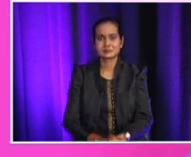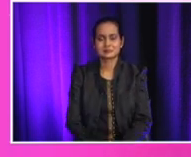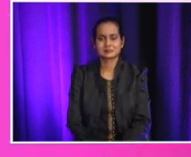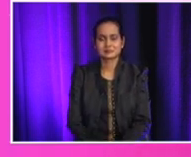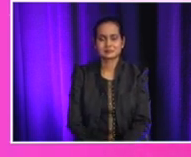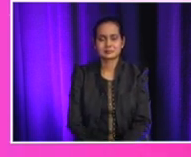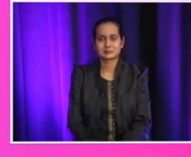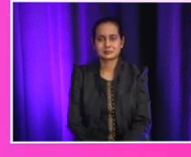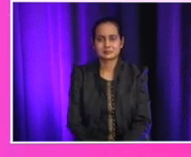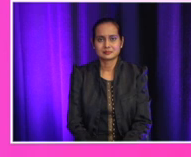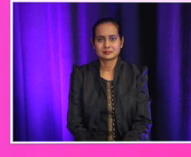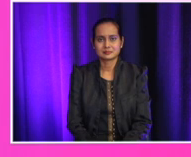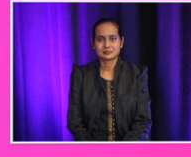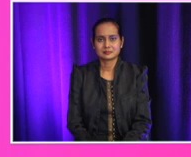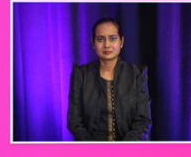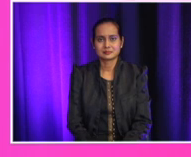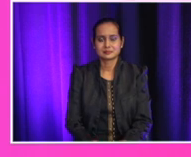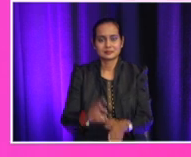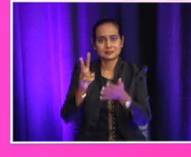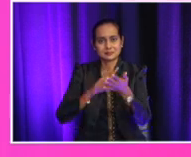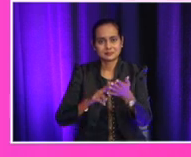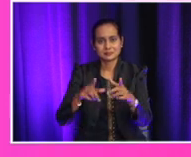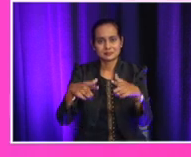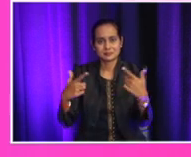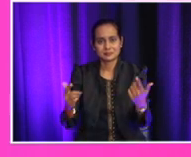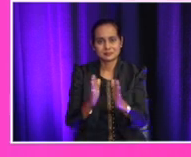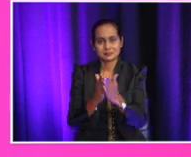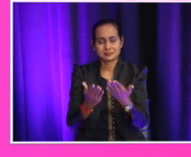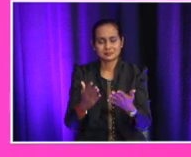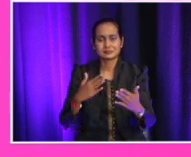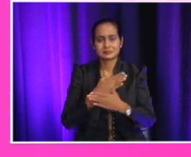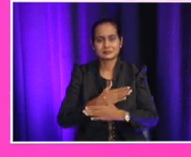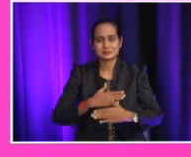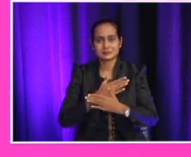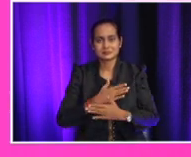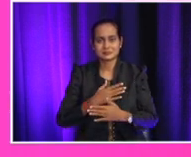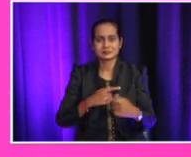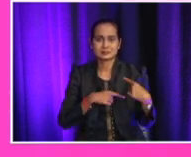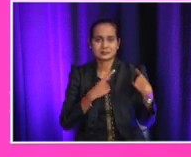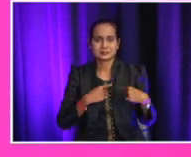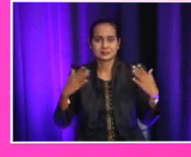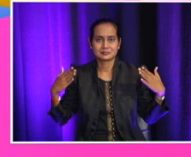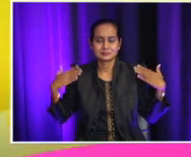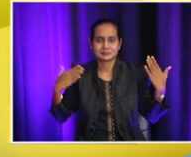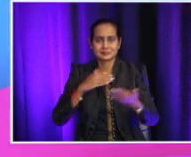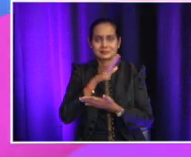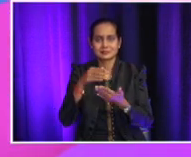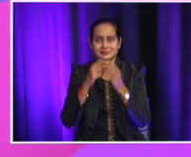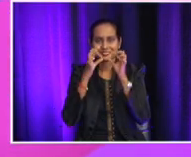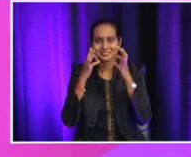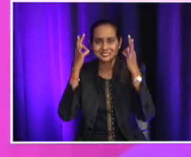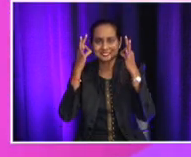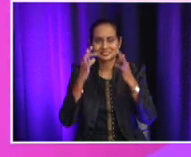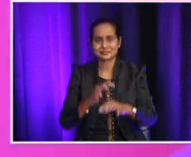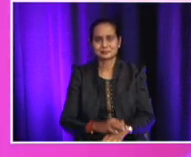dipetik saudara bersama pria Bacalah buku sebagai hiburan hati gembira semua ceria pokok Chiko